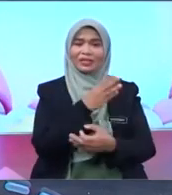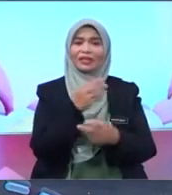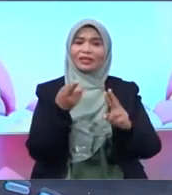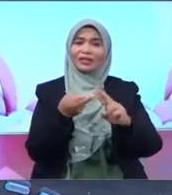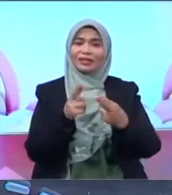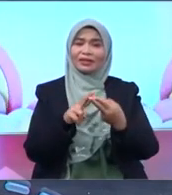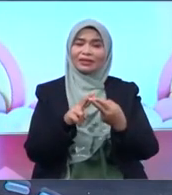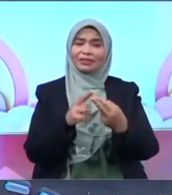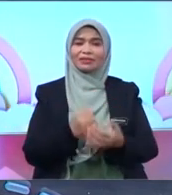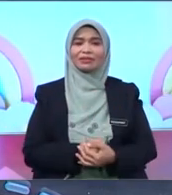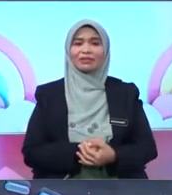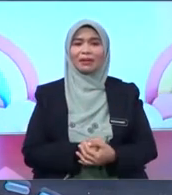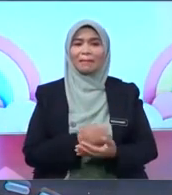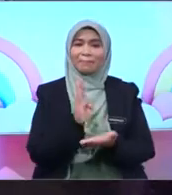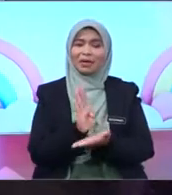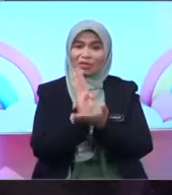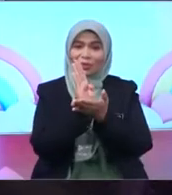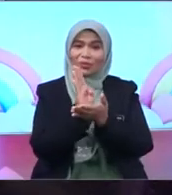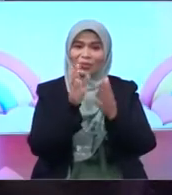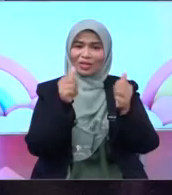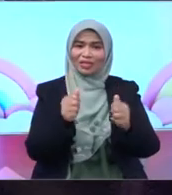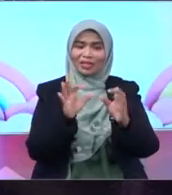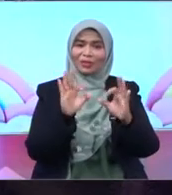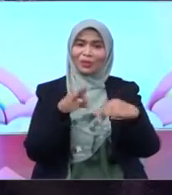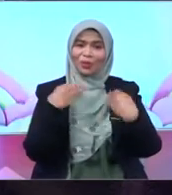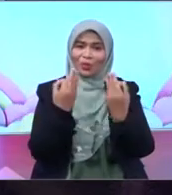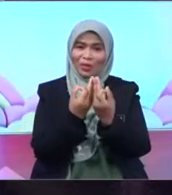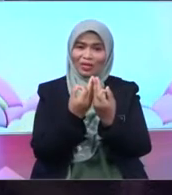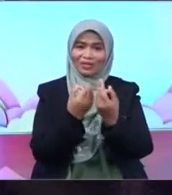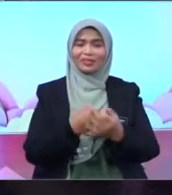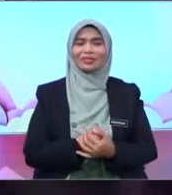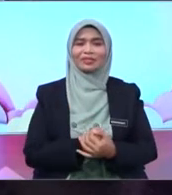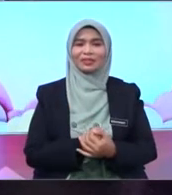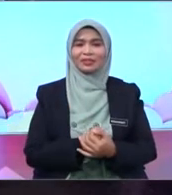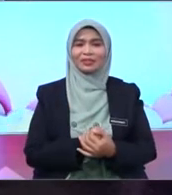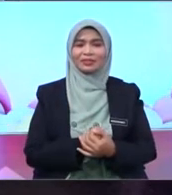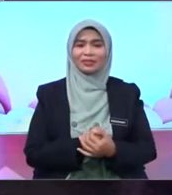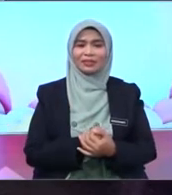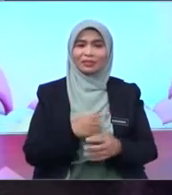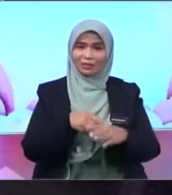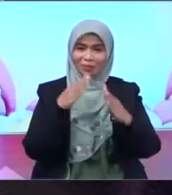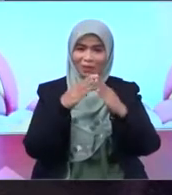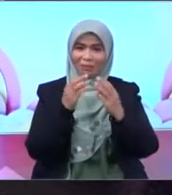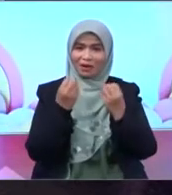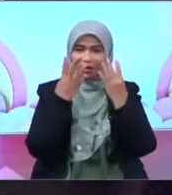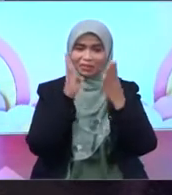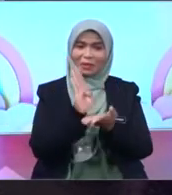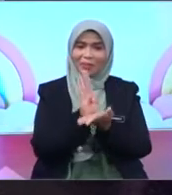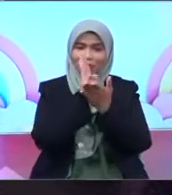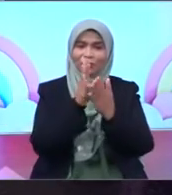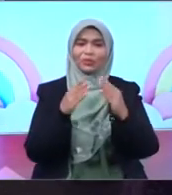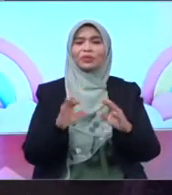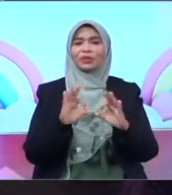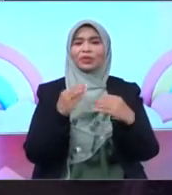membantu akhirnya karaoke gak rumah masih banyak bantu Walikota gawe tetapi kita